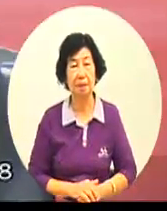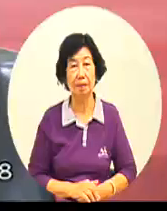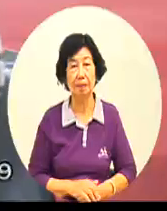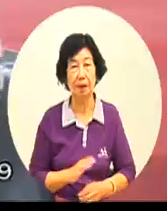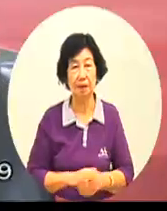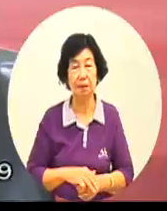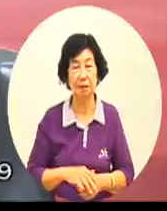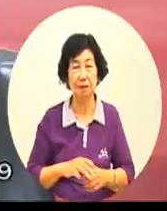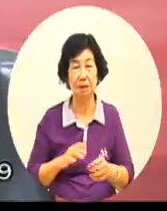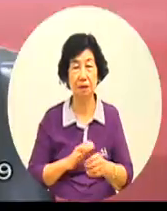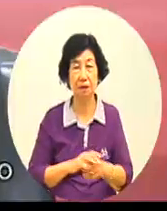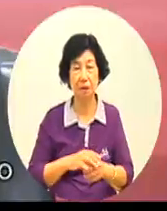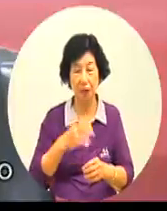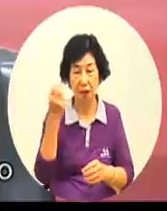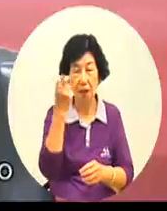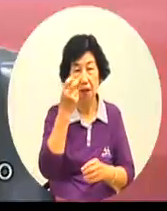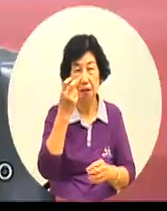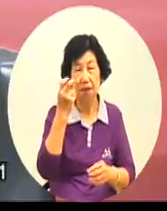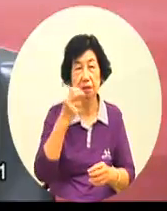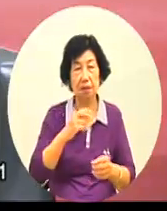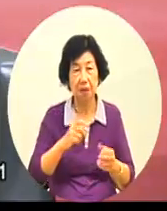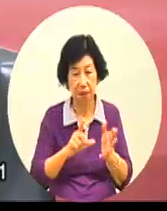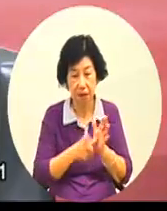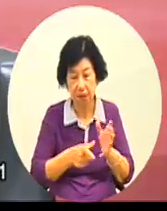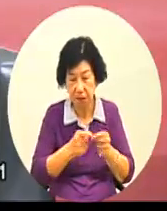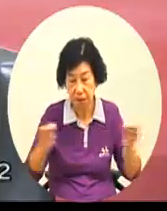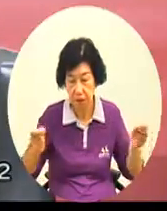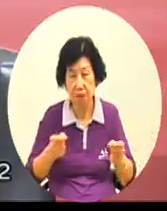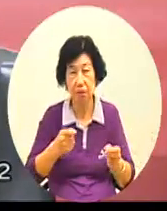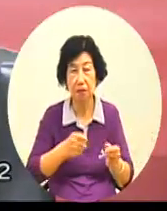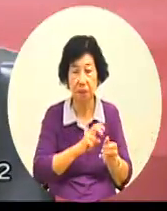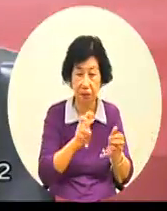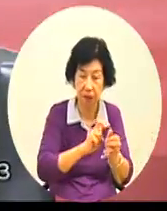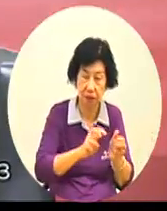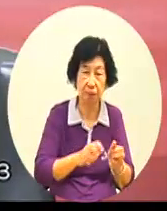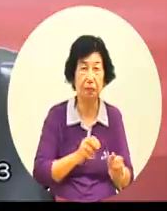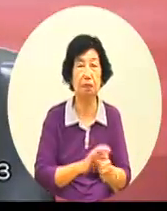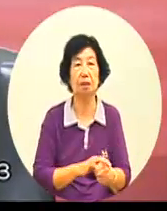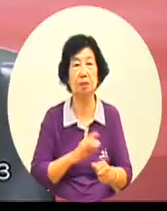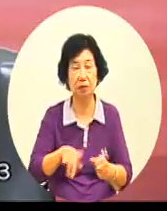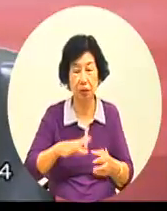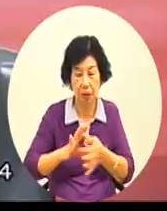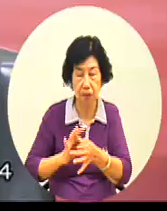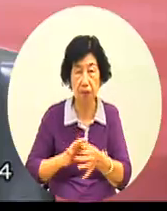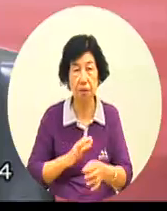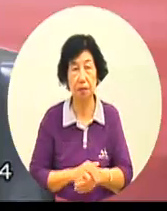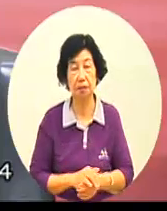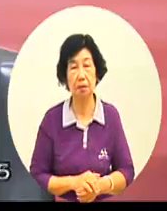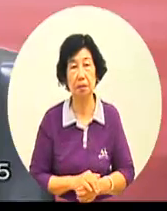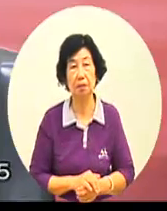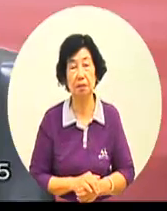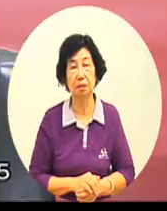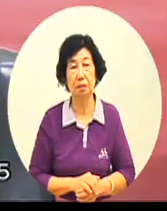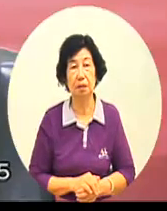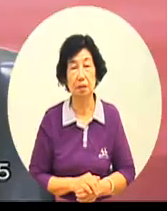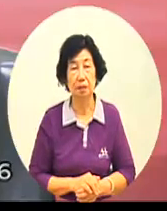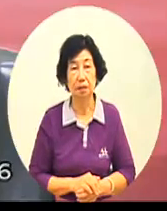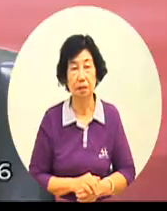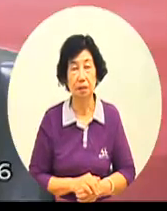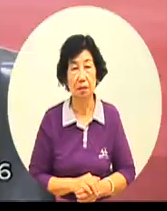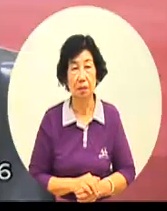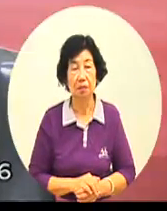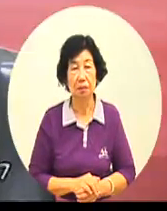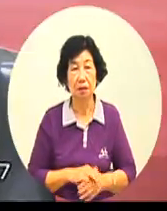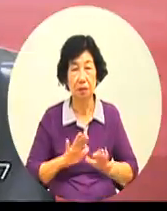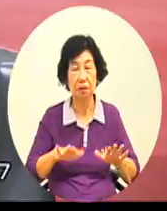照哈、哦，大家很关心。那侨鲁的服务处呢，也一阵子也常常接收到需要长